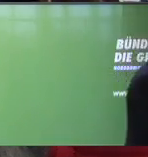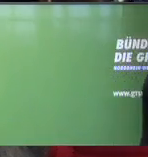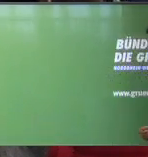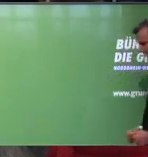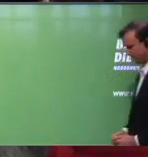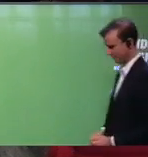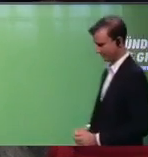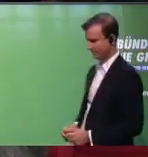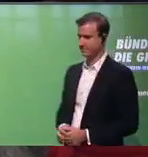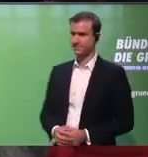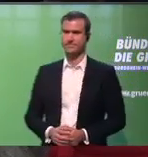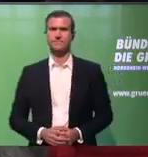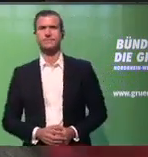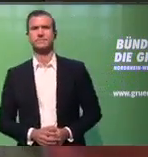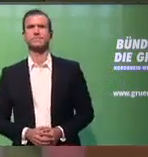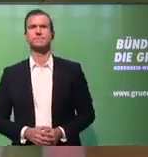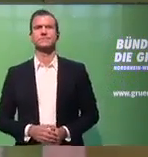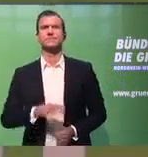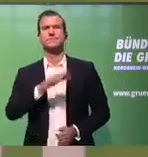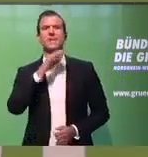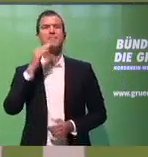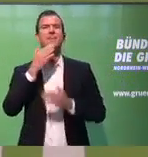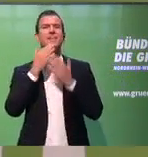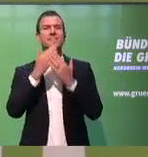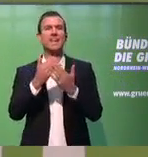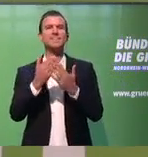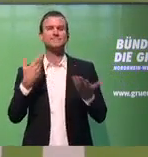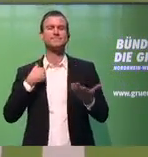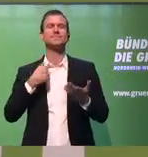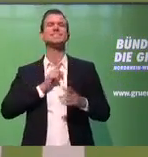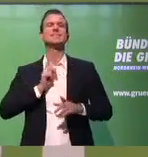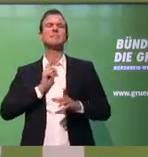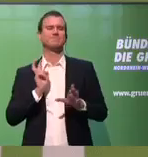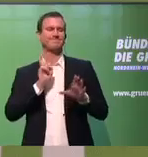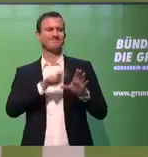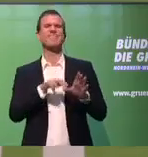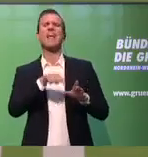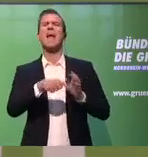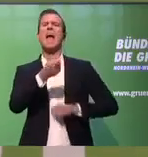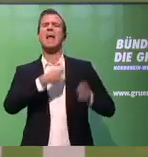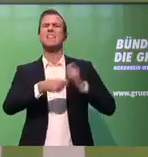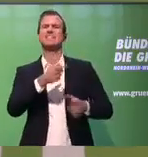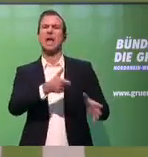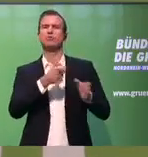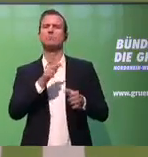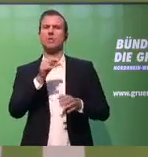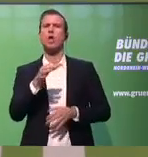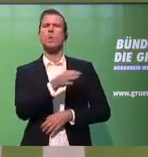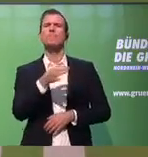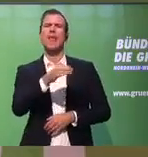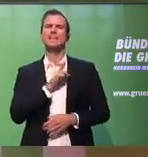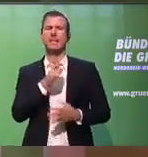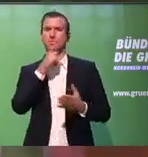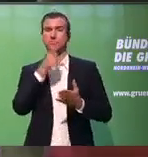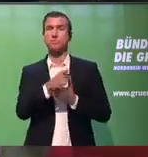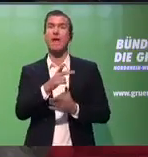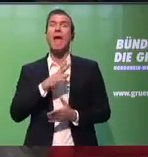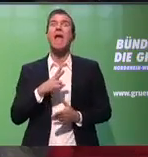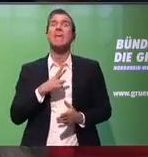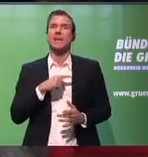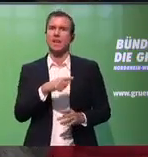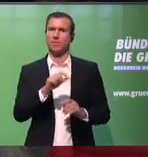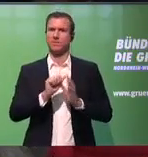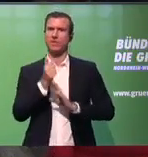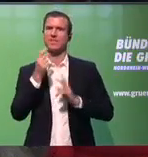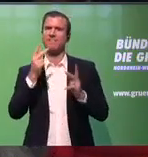Ja, vielen Dank. Ich bin ja im Handelsausschuss und da spielt die kommunale Selbstbestimmung eigentlich eine große Rolle,